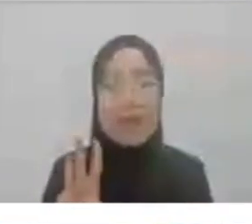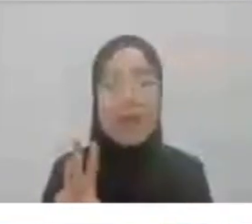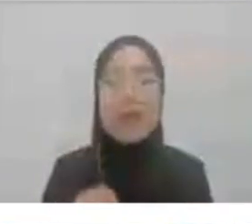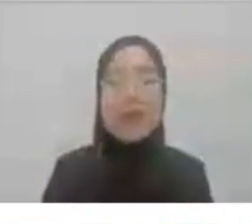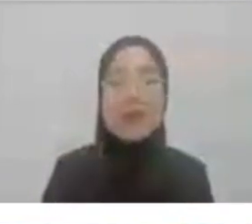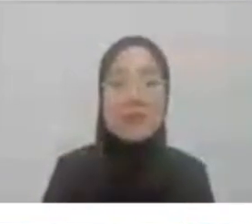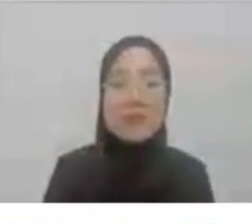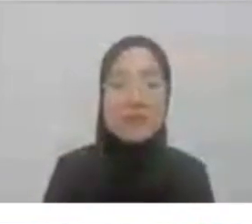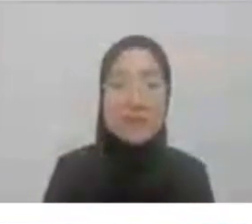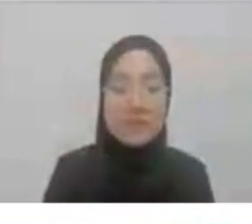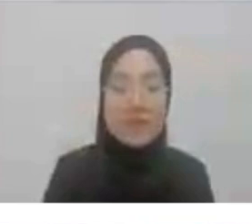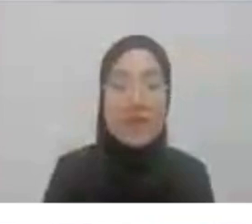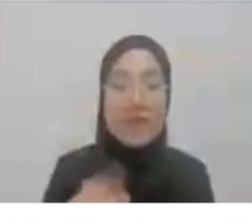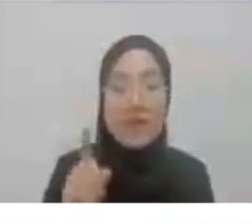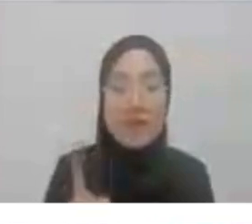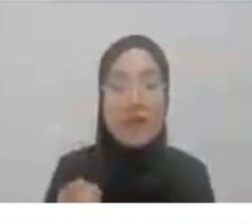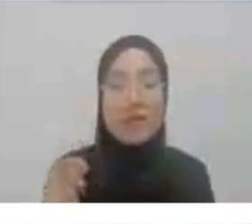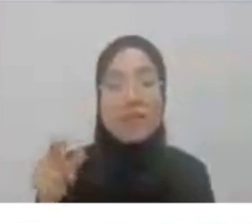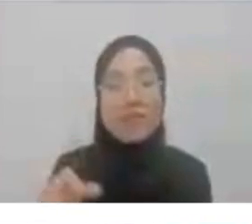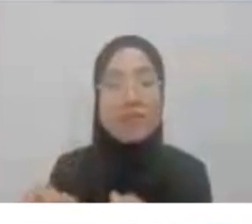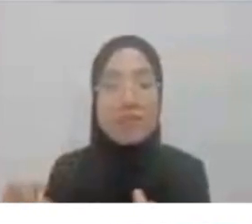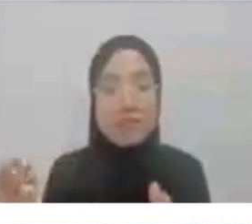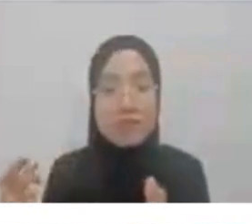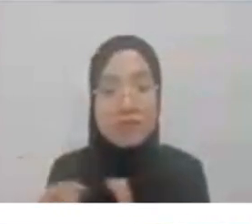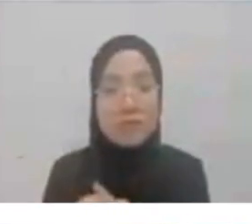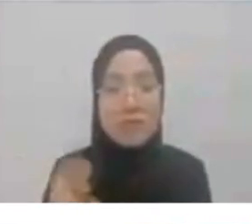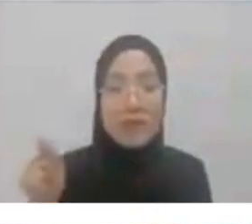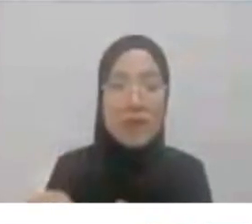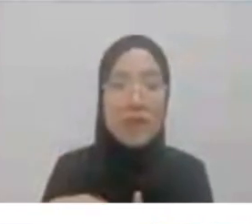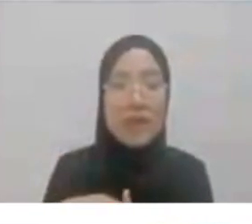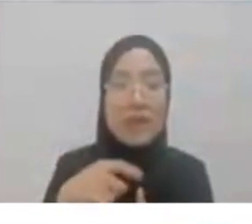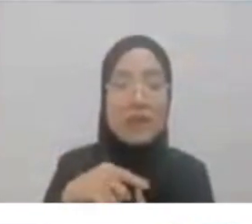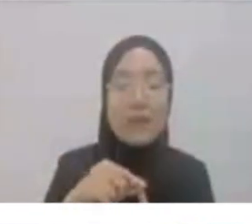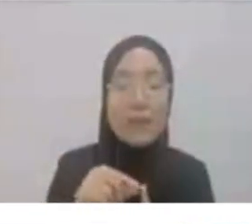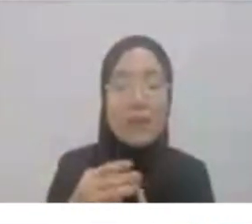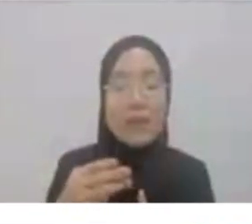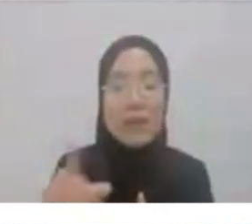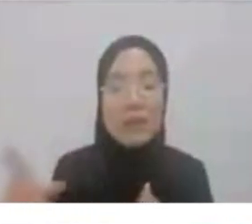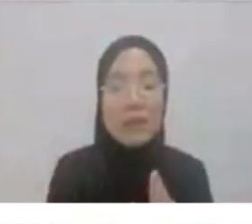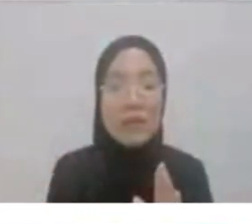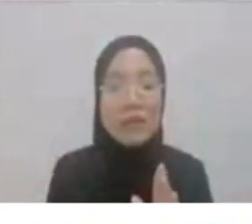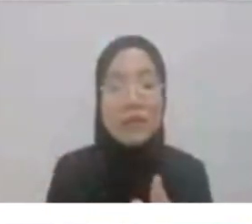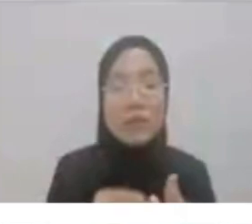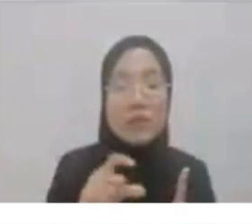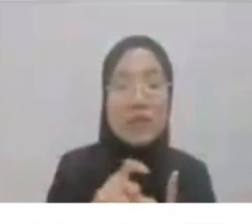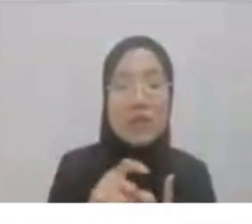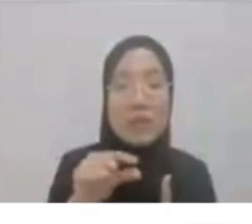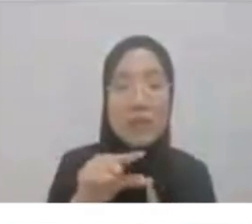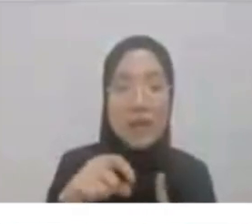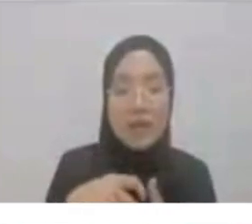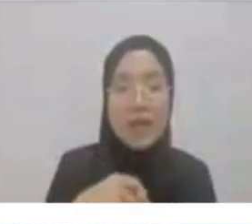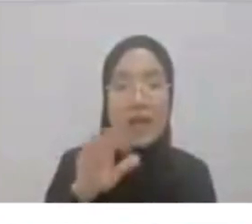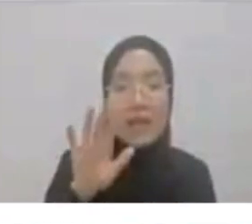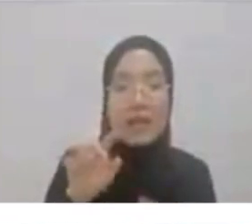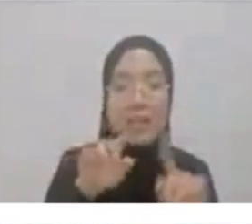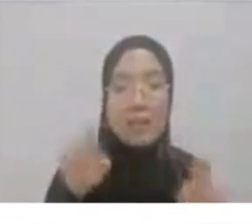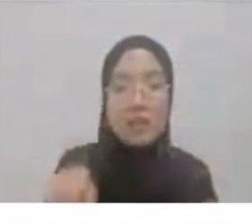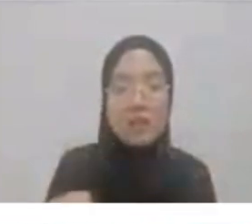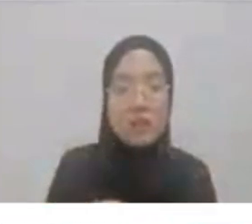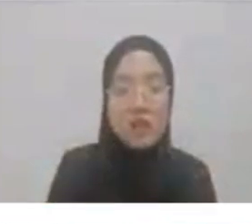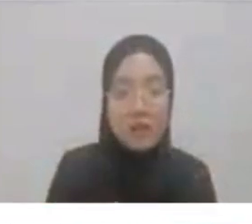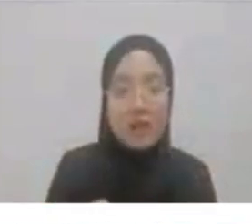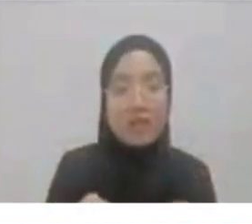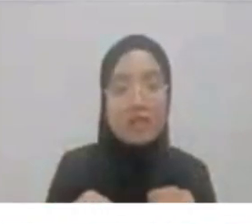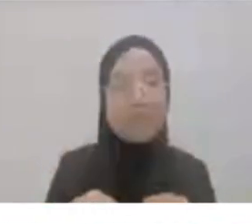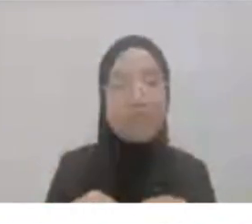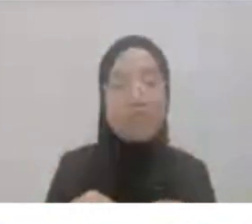pemohon mendalikan terdapat pemilih yang menggunakan ktpl Jawa Barat dimasukkan ke dalam daftar pemilih khusus dan diberikan lima surat suara sehubungan dengan dari pemohon